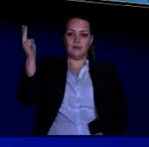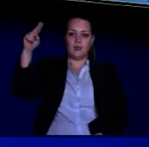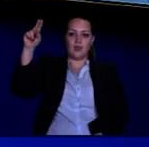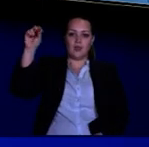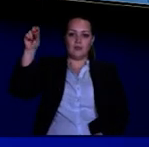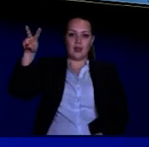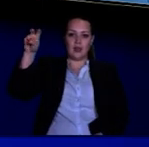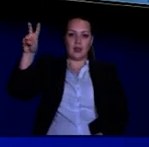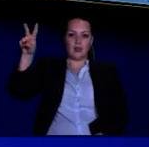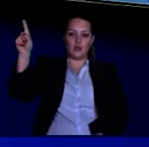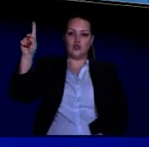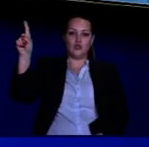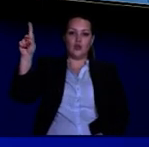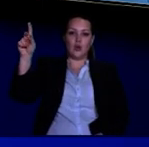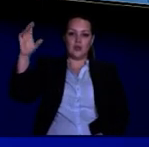что сделал,